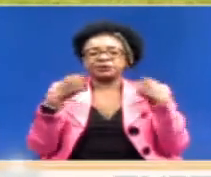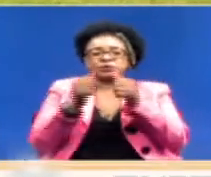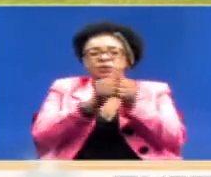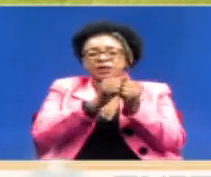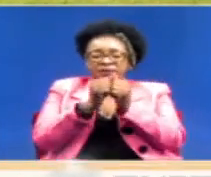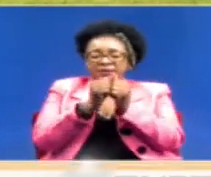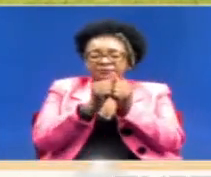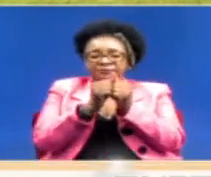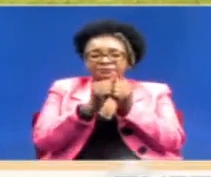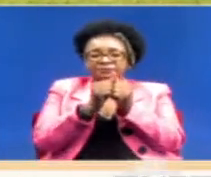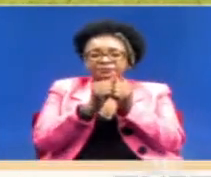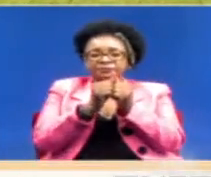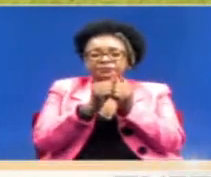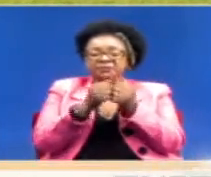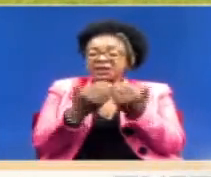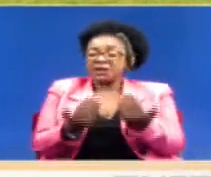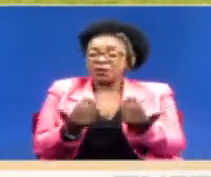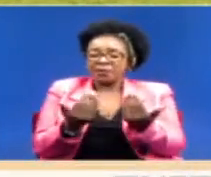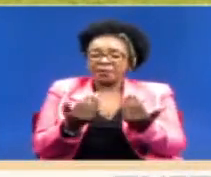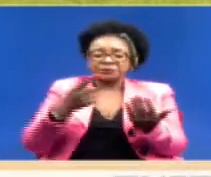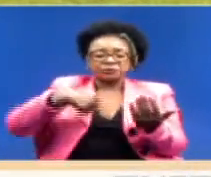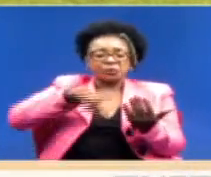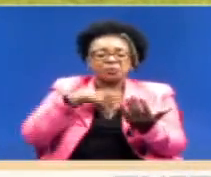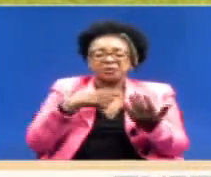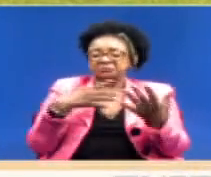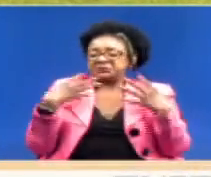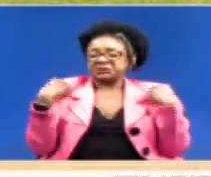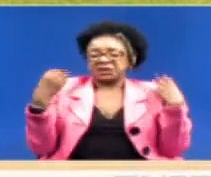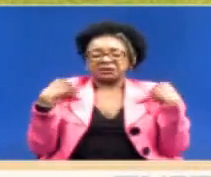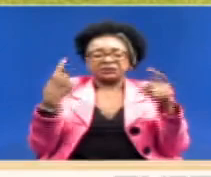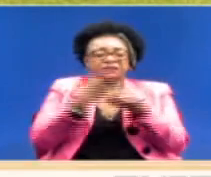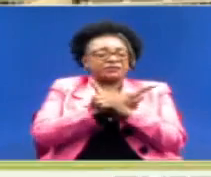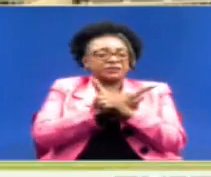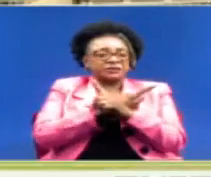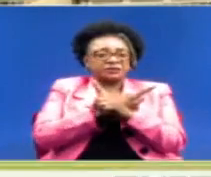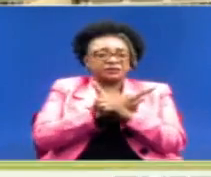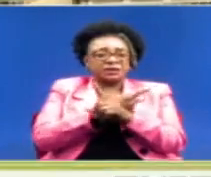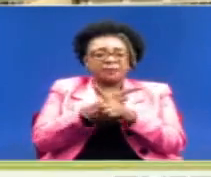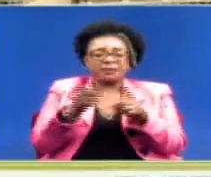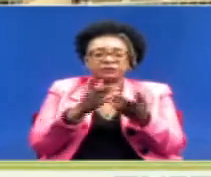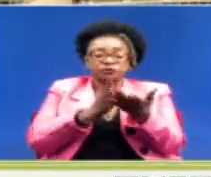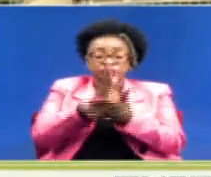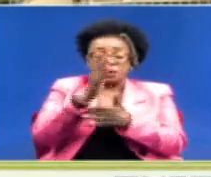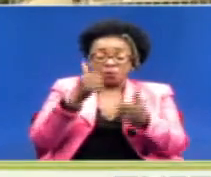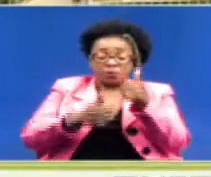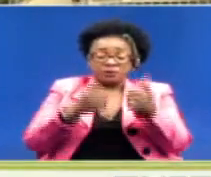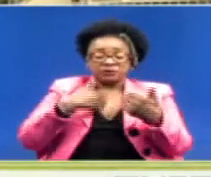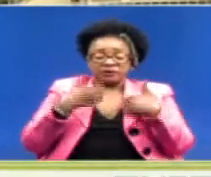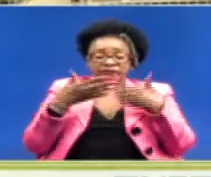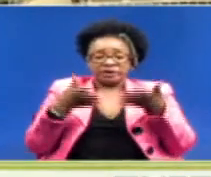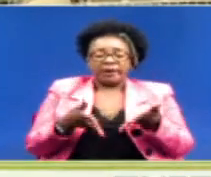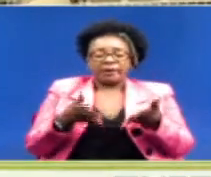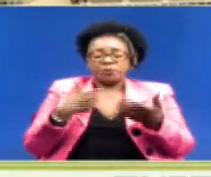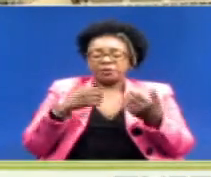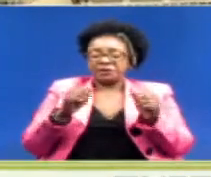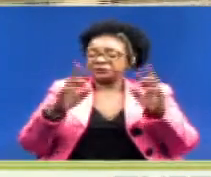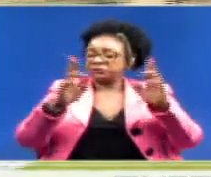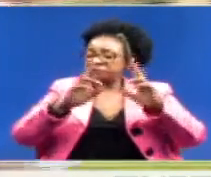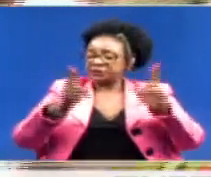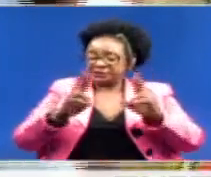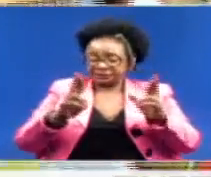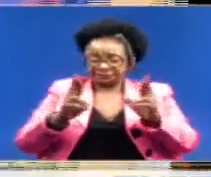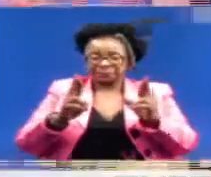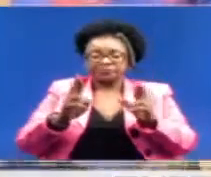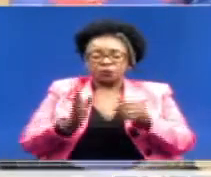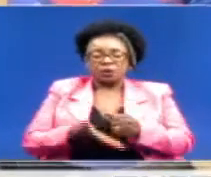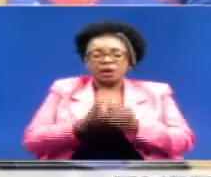team. So sahi sisi kila mtu na train bale bale, lakini amjua sahi team yenye mimi niko naye sahi iko sawa, tumechiandaa tunaenda kusaidiana